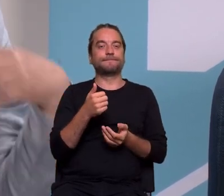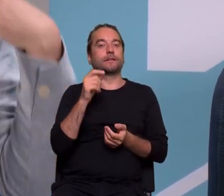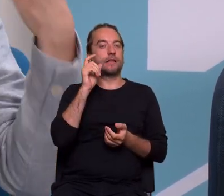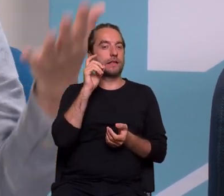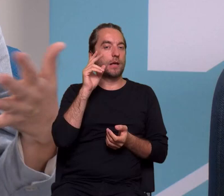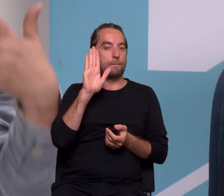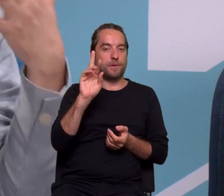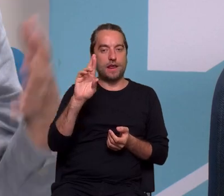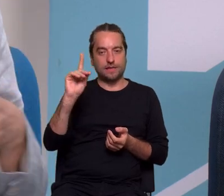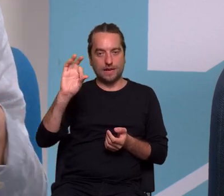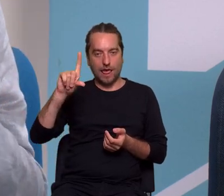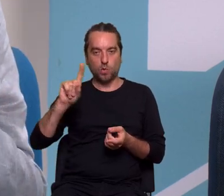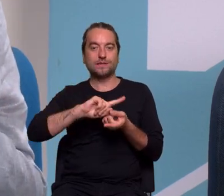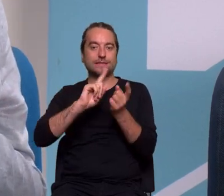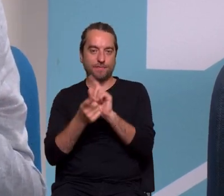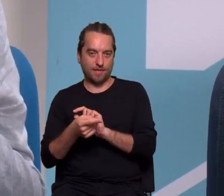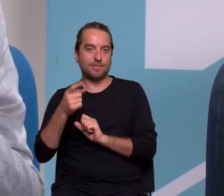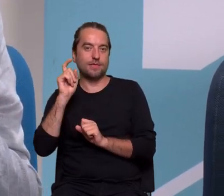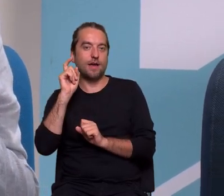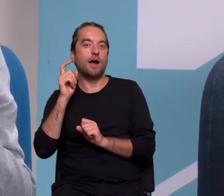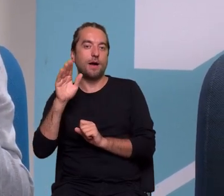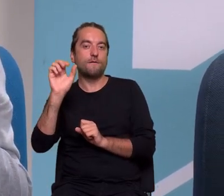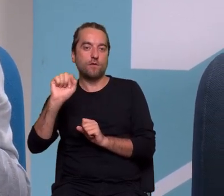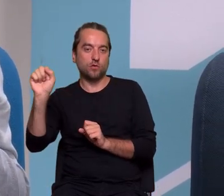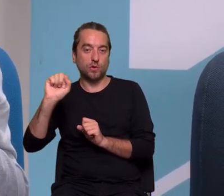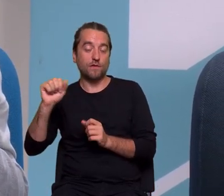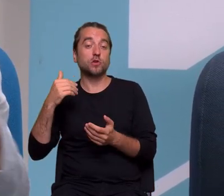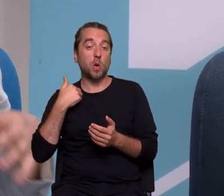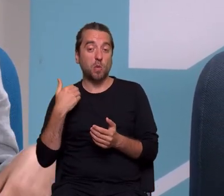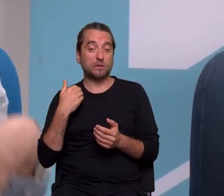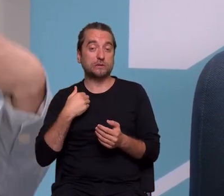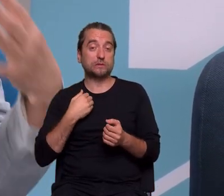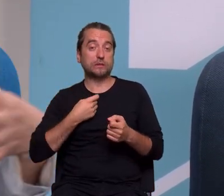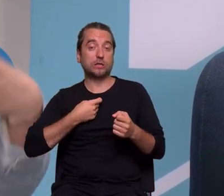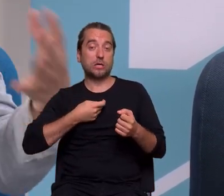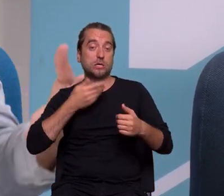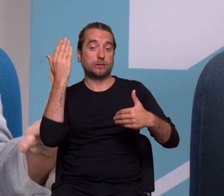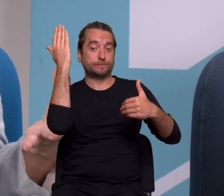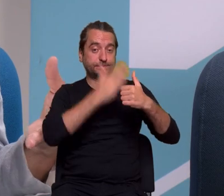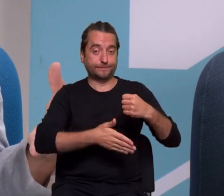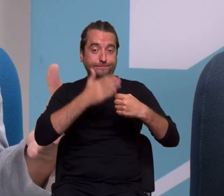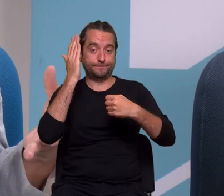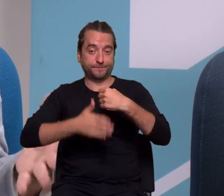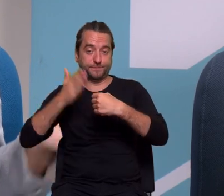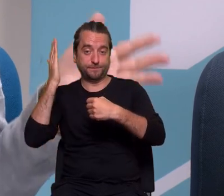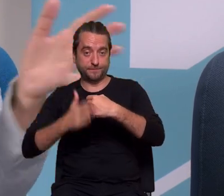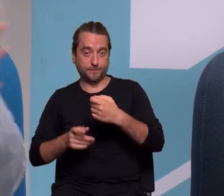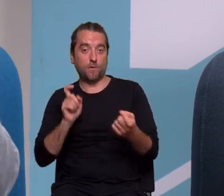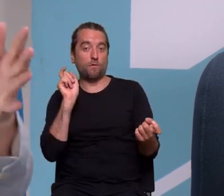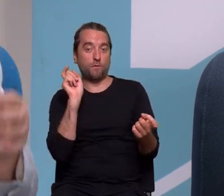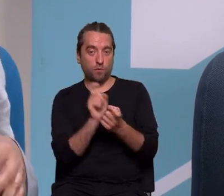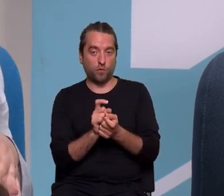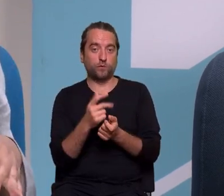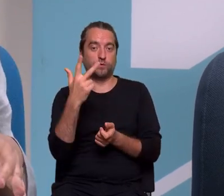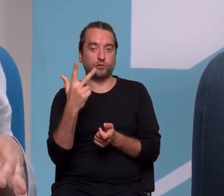gdzie dokonywano w trakcie wojny egzekucji wrogów III Rzeszy, tam